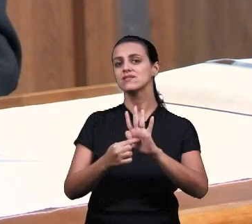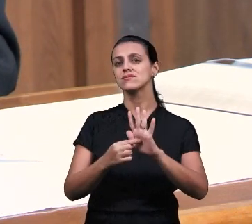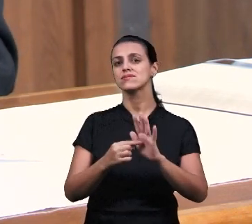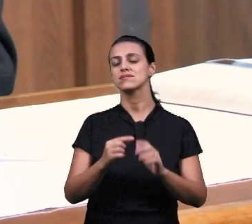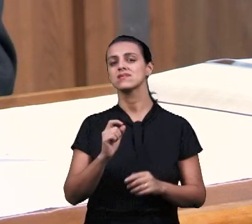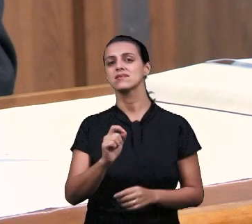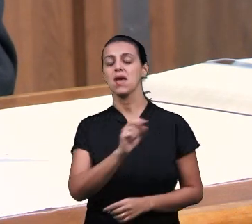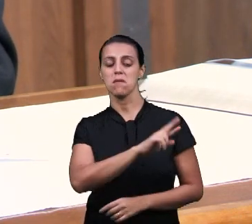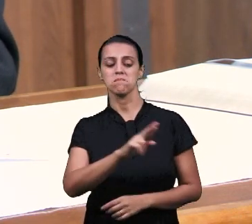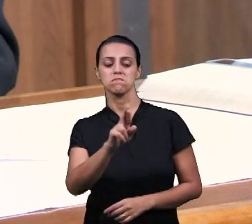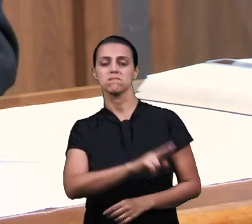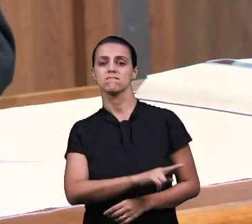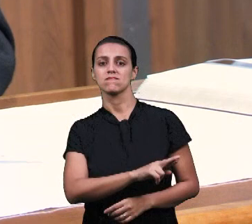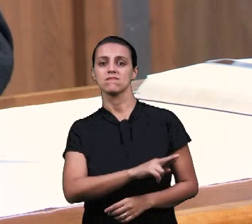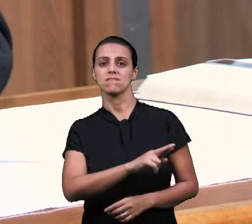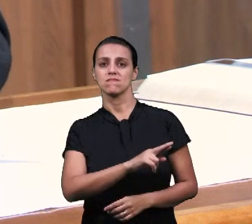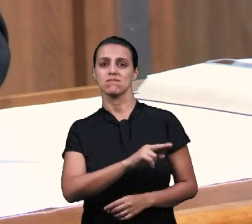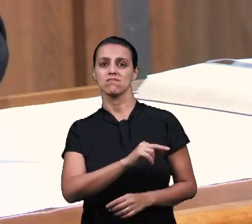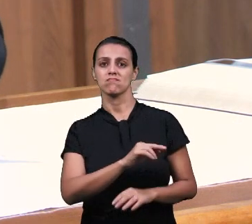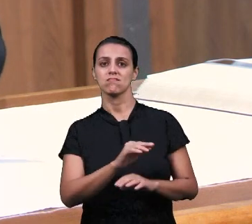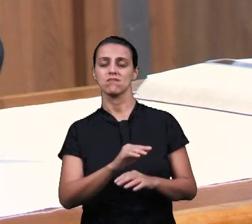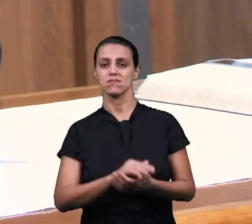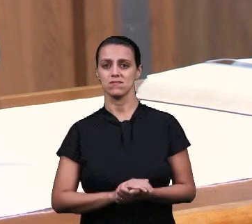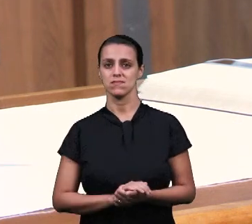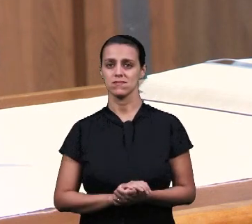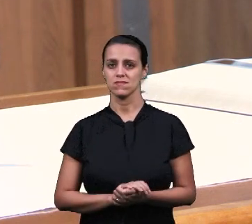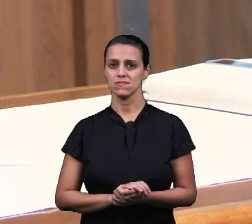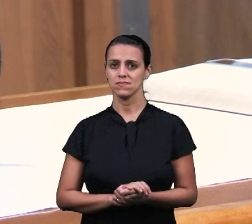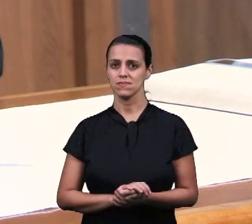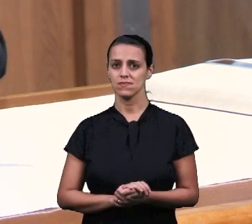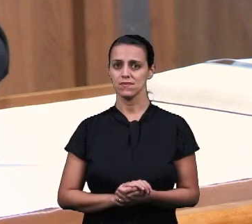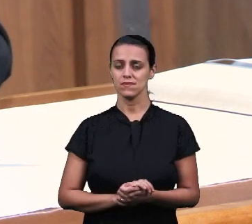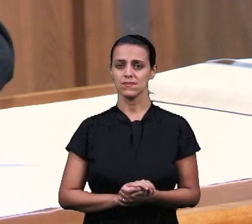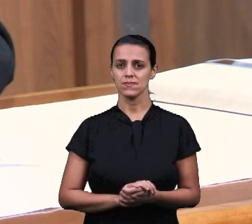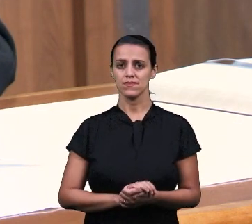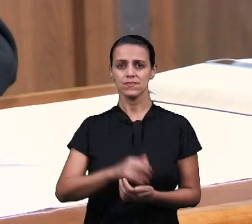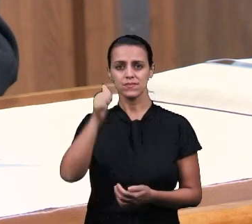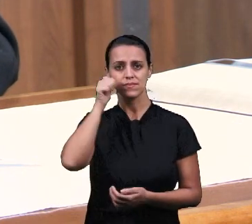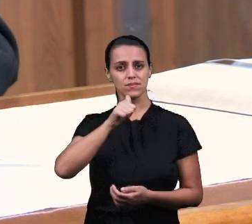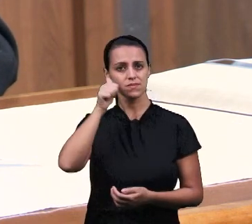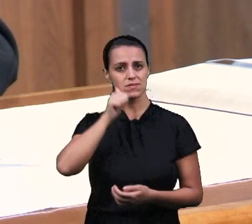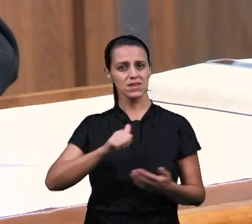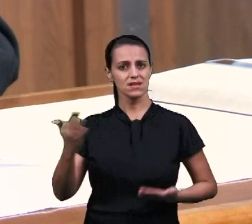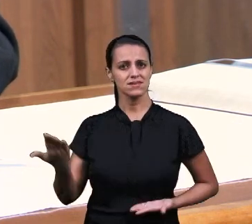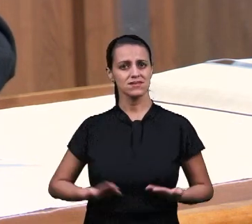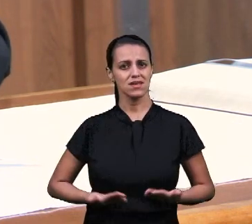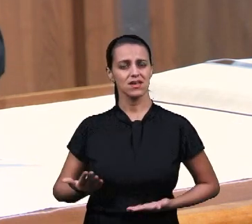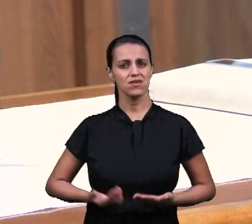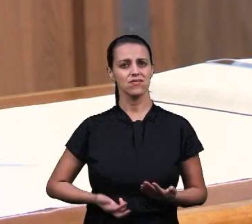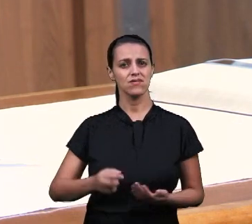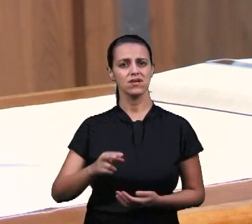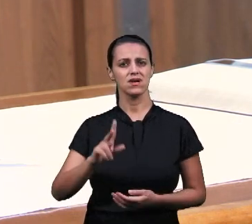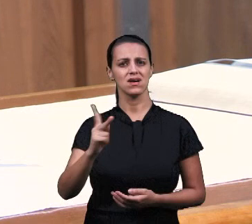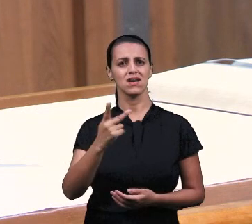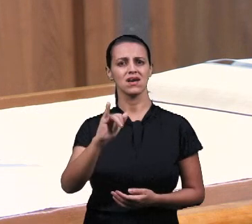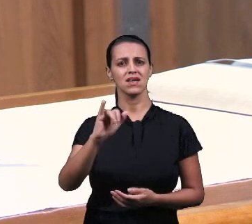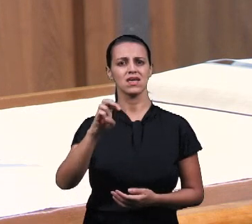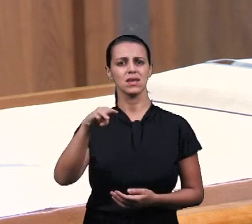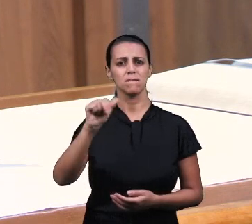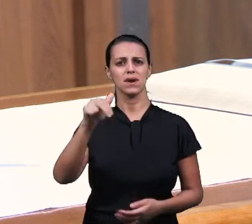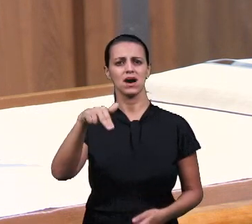du salut par les œuvres. Nous allons écouter une première parole de notre sœur Rayman. Elle appartient à notre